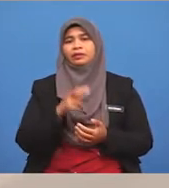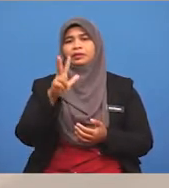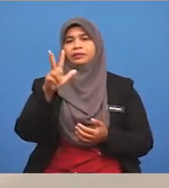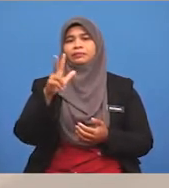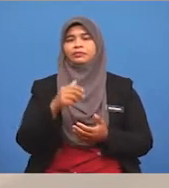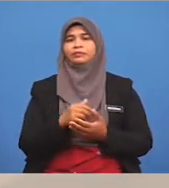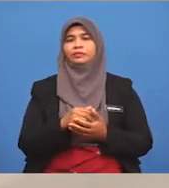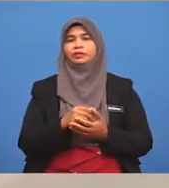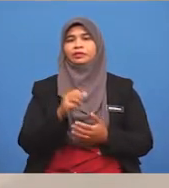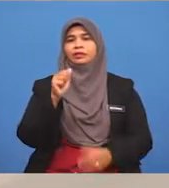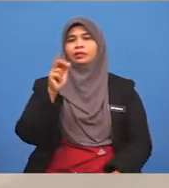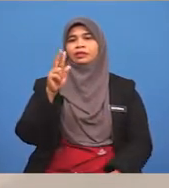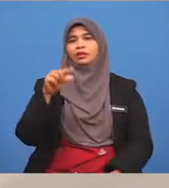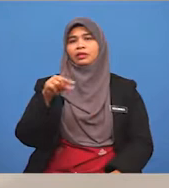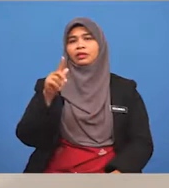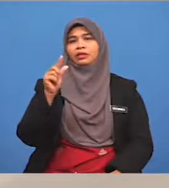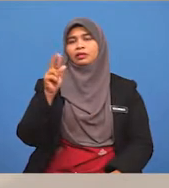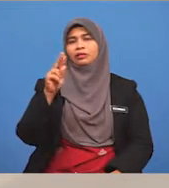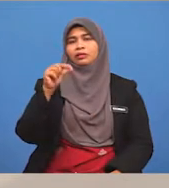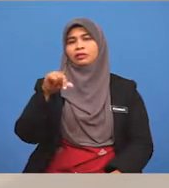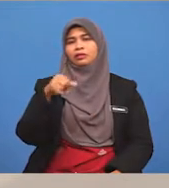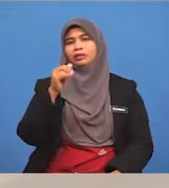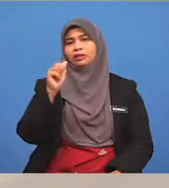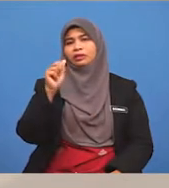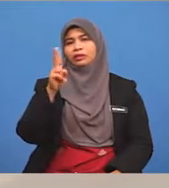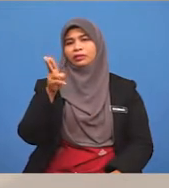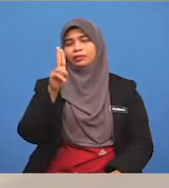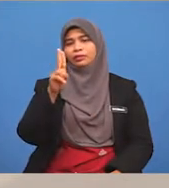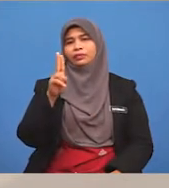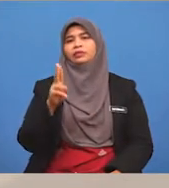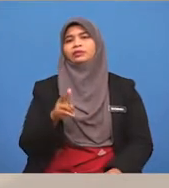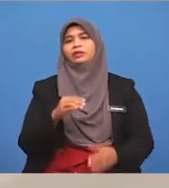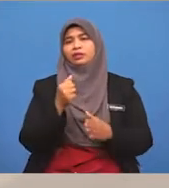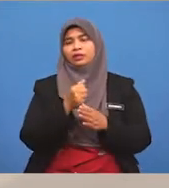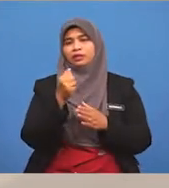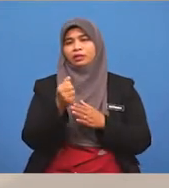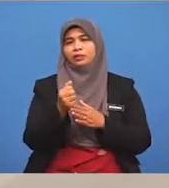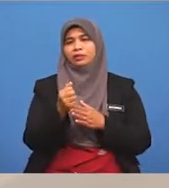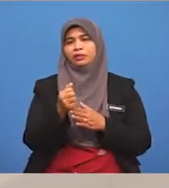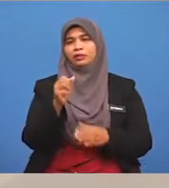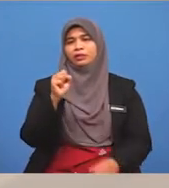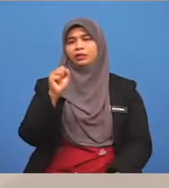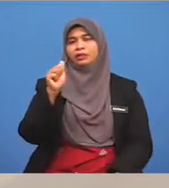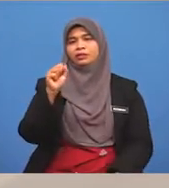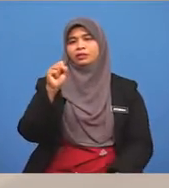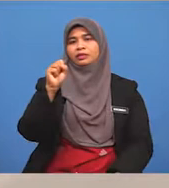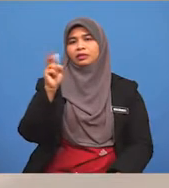ketiga, akhrajahu al-arba'ah atau akhrajahu ashabus